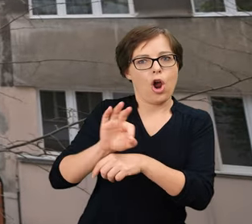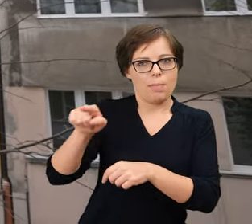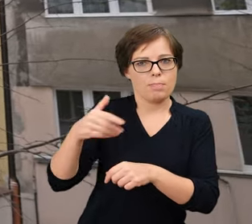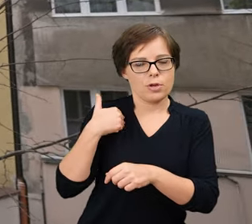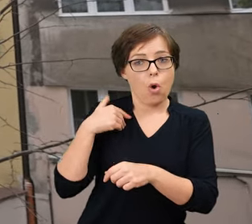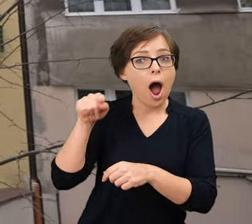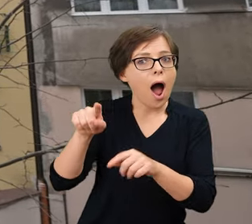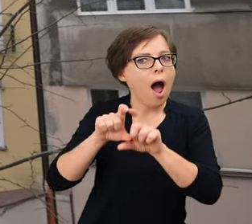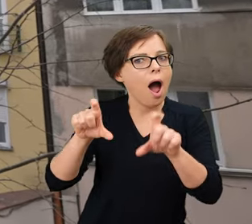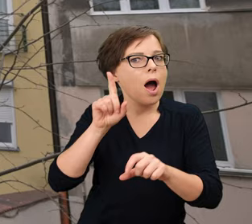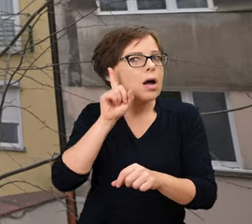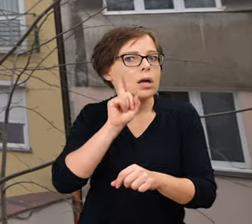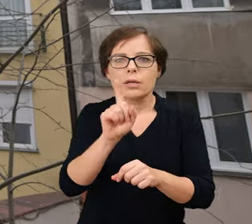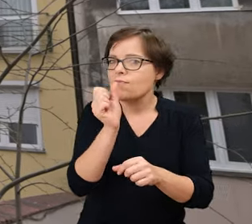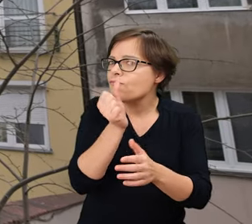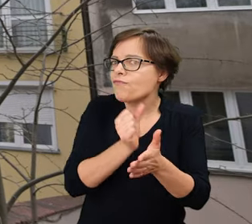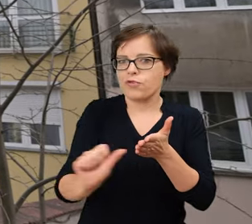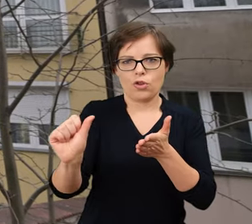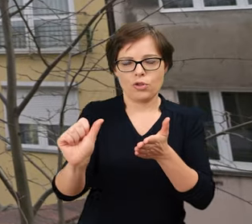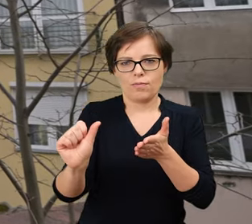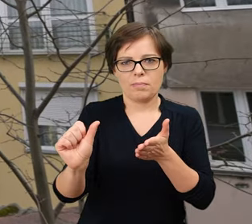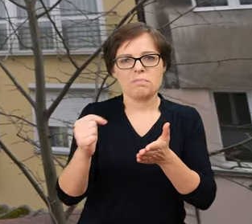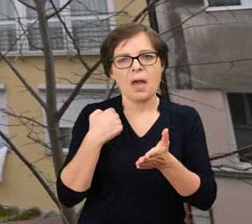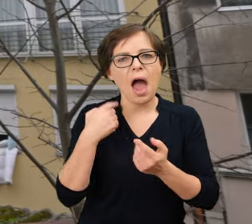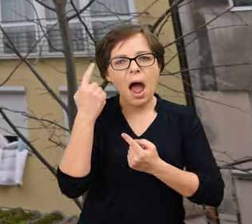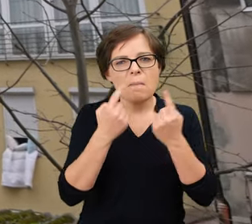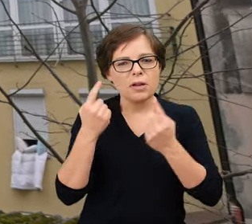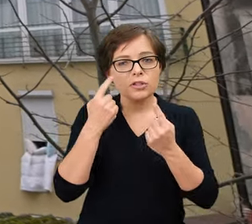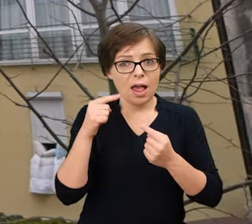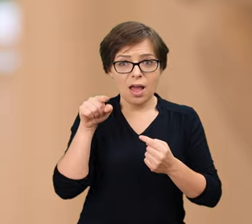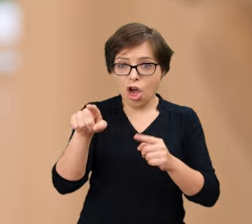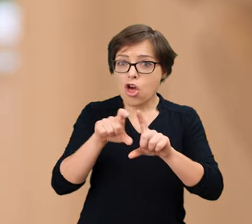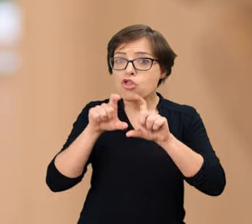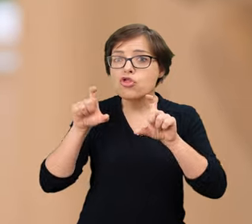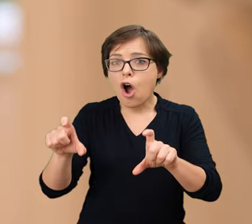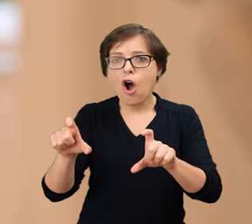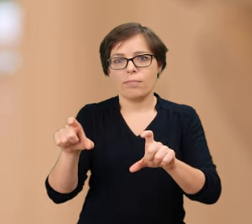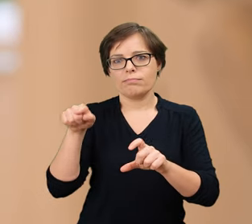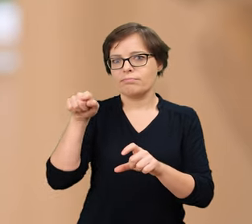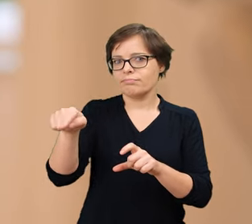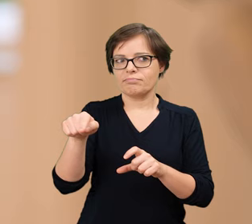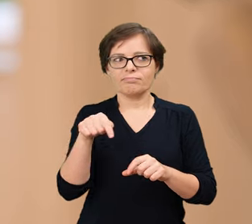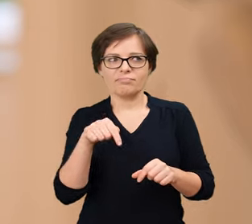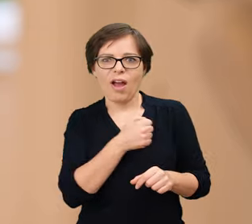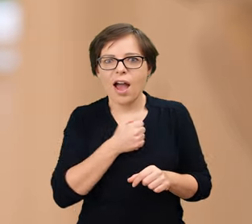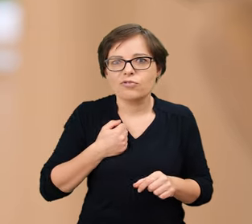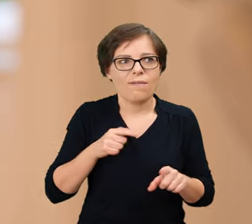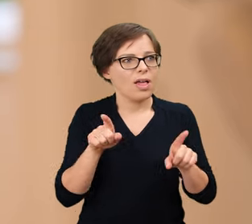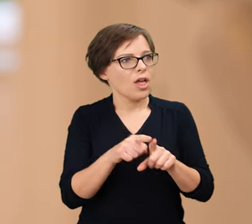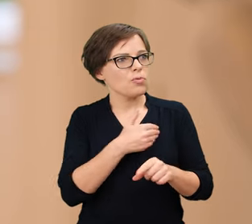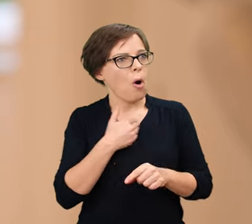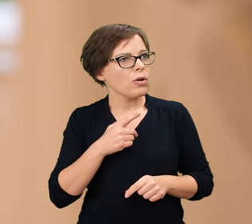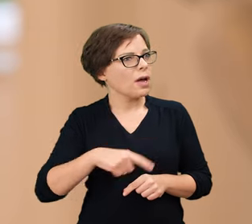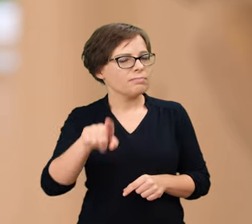wyjątkowa. Myślę, że jest to jedyny taki dom, nie tylko w Warszawie, ale być może w Polsce, zbudowany pod koniec